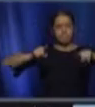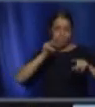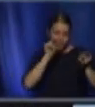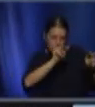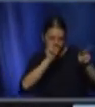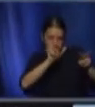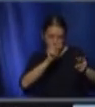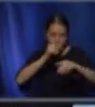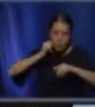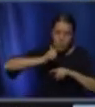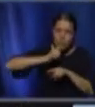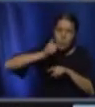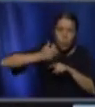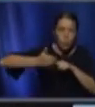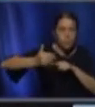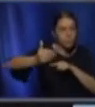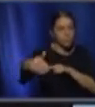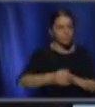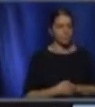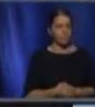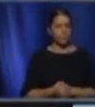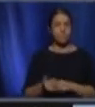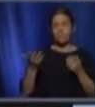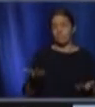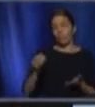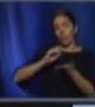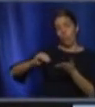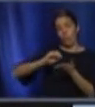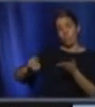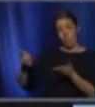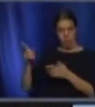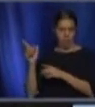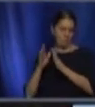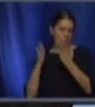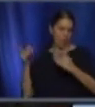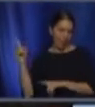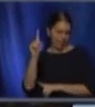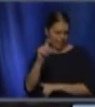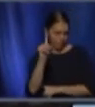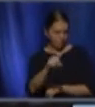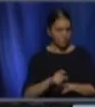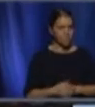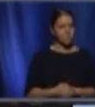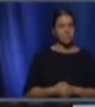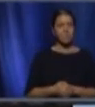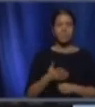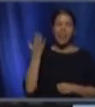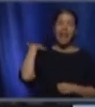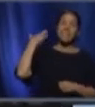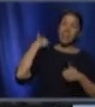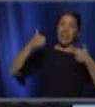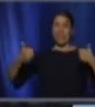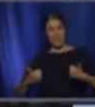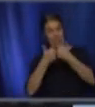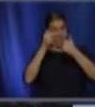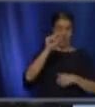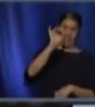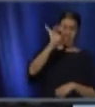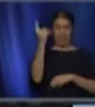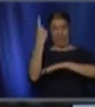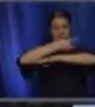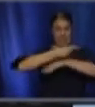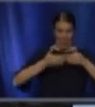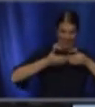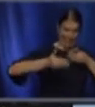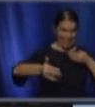au gouvernement et à la population, surtout un défi de 28 jours pour justement espérer baisser le nombre de contaminations et rouvrir des secteurs. Là, on voit que ce